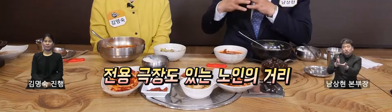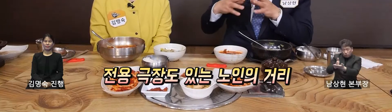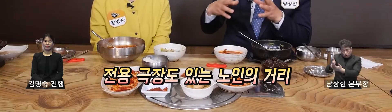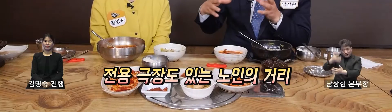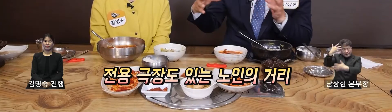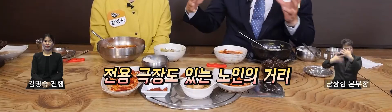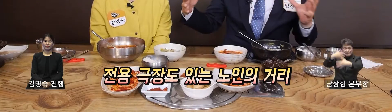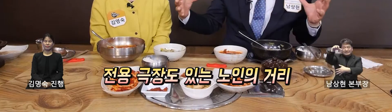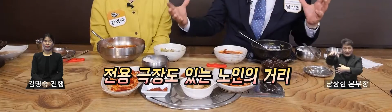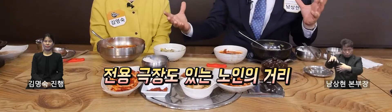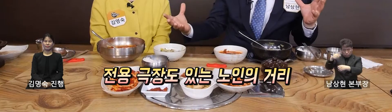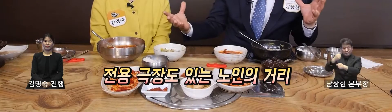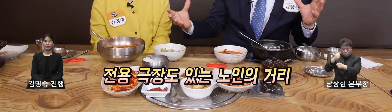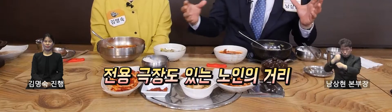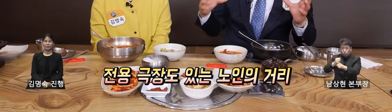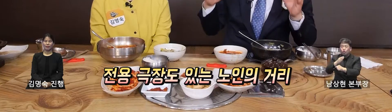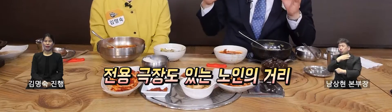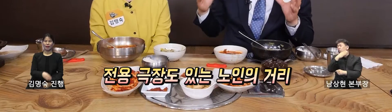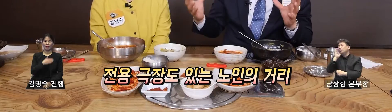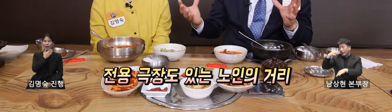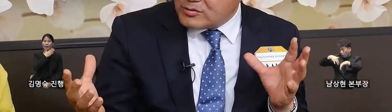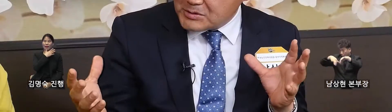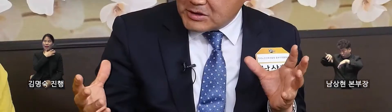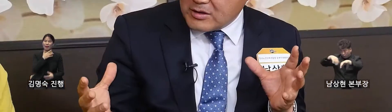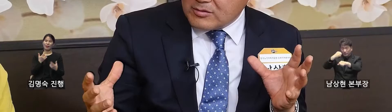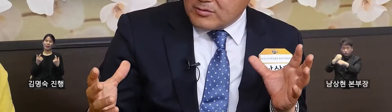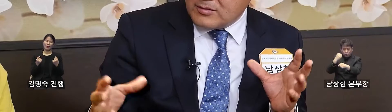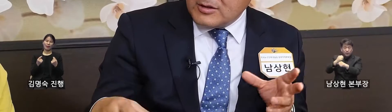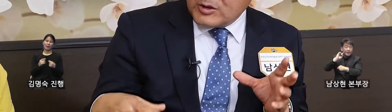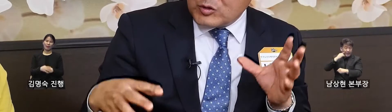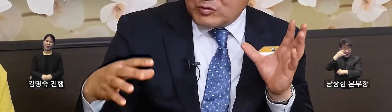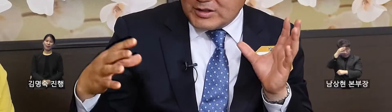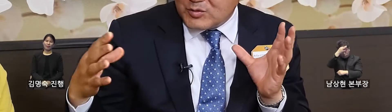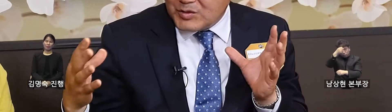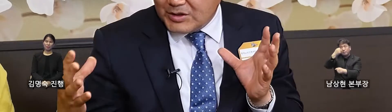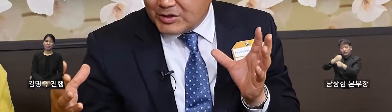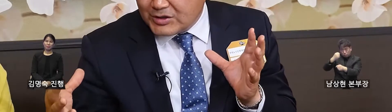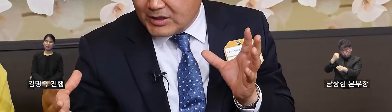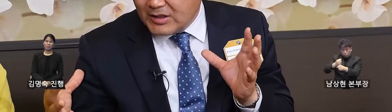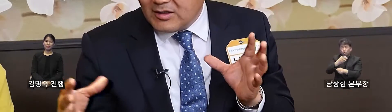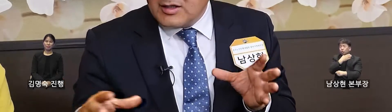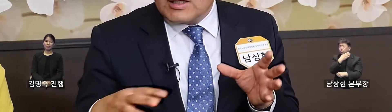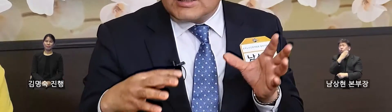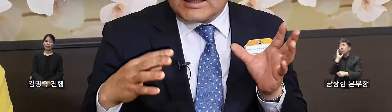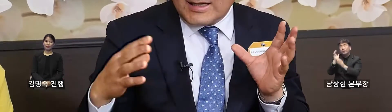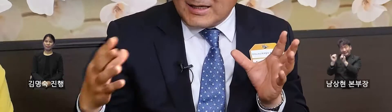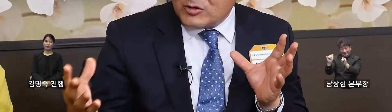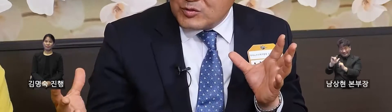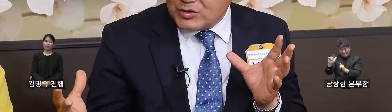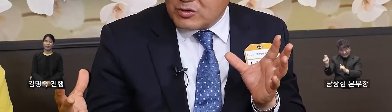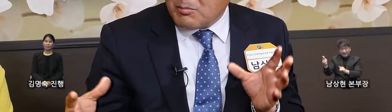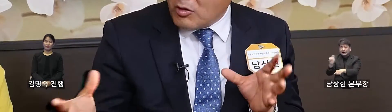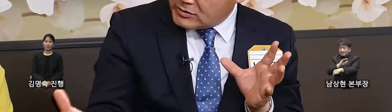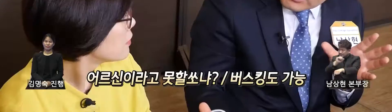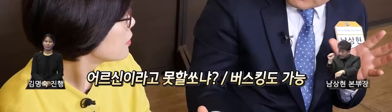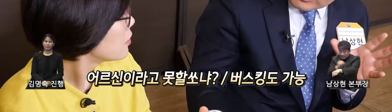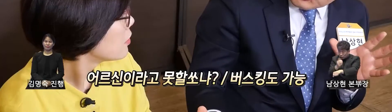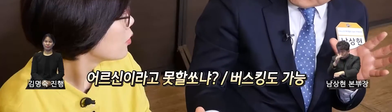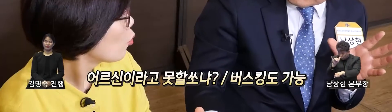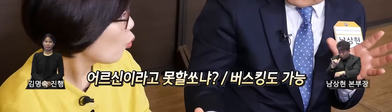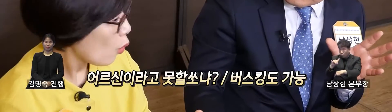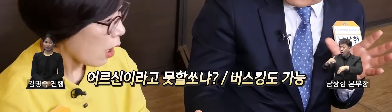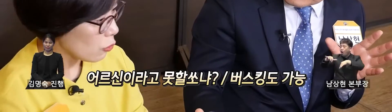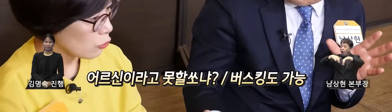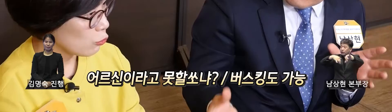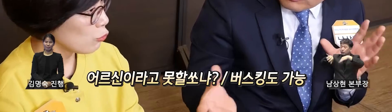주변을 노인의 거리로 만들어서 예술도 들어가고 또 우리가 노인들이 잘할 수 있는 거 버스킹도